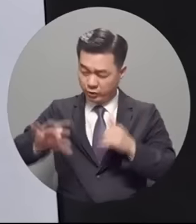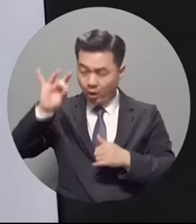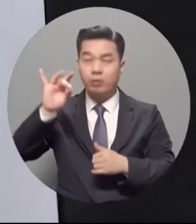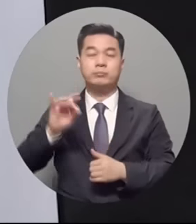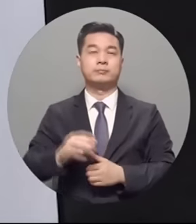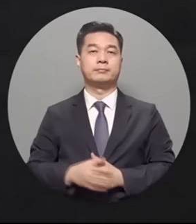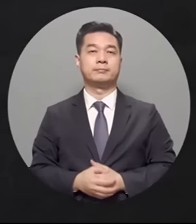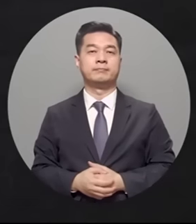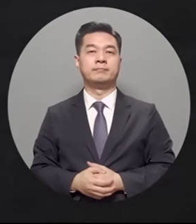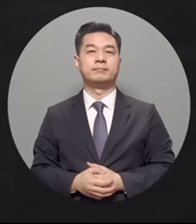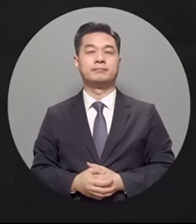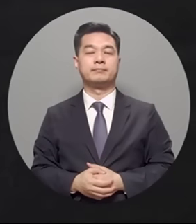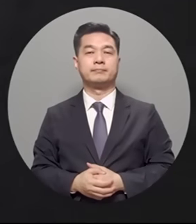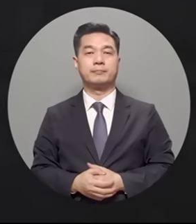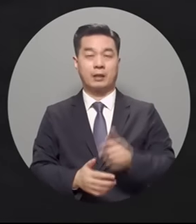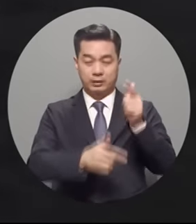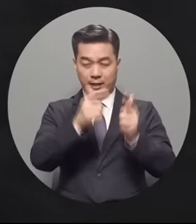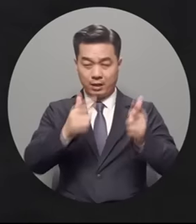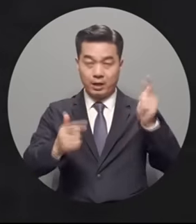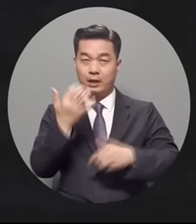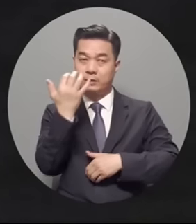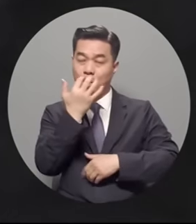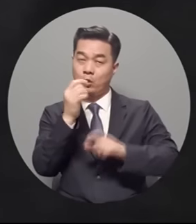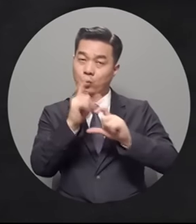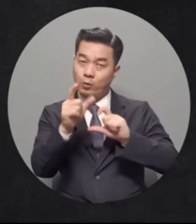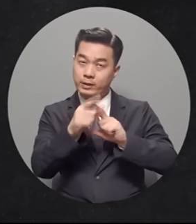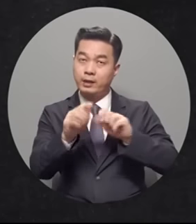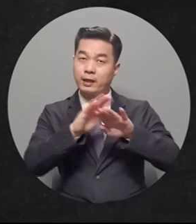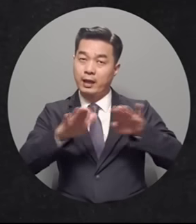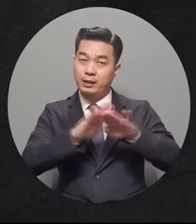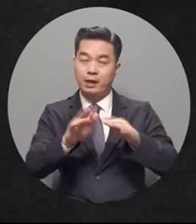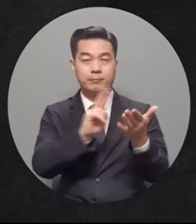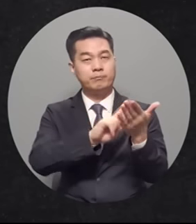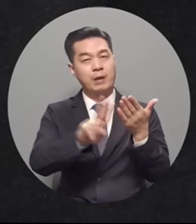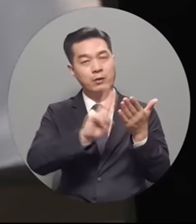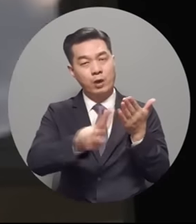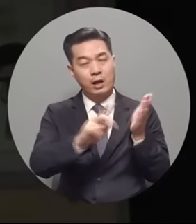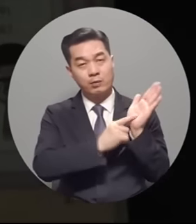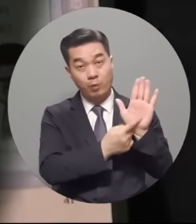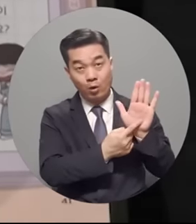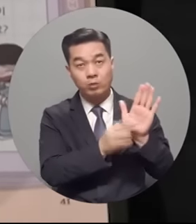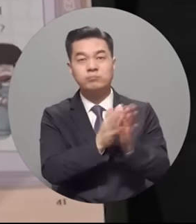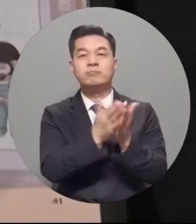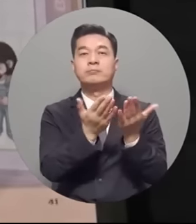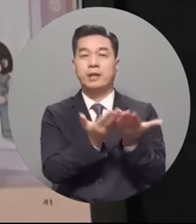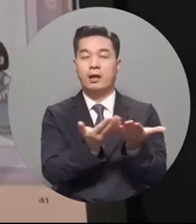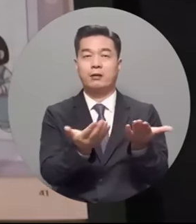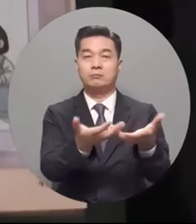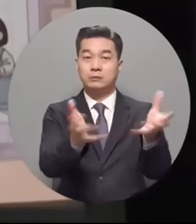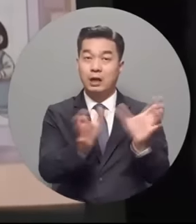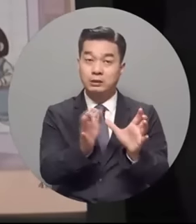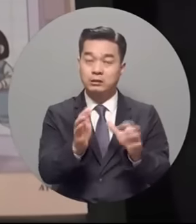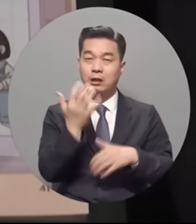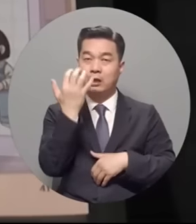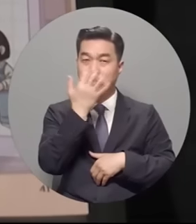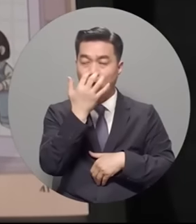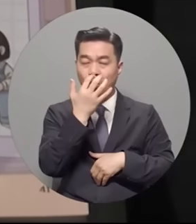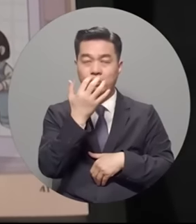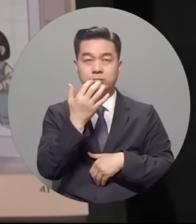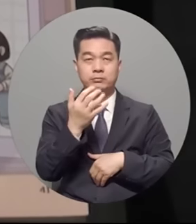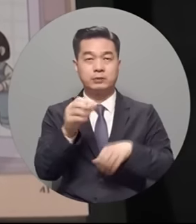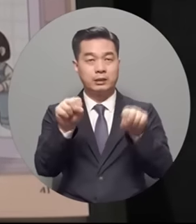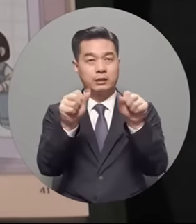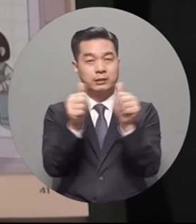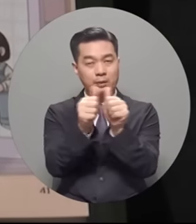일이었습니다. 다양한 성 고민의 해답을 만화로 풀어주는 책. 단체들은 성기를 설명하는 삽화가